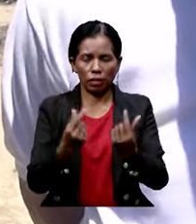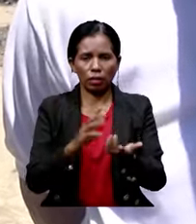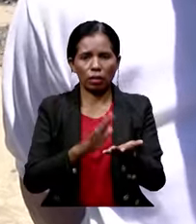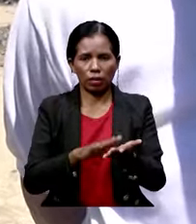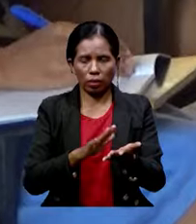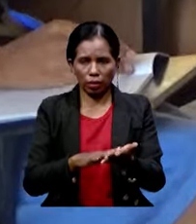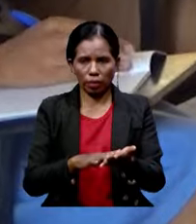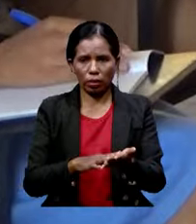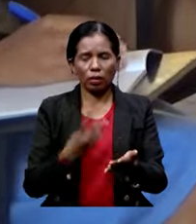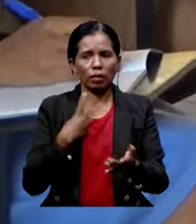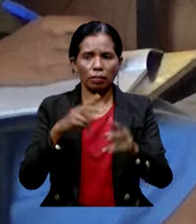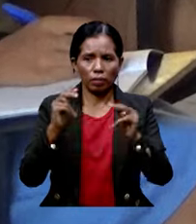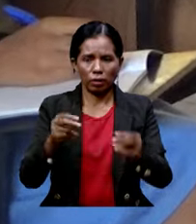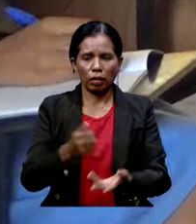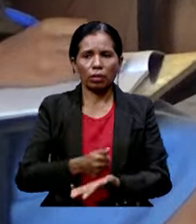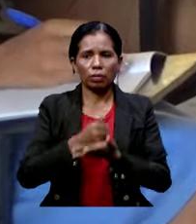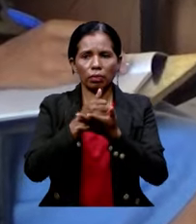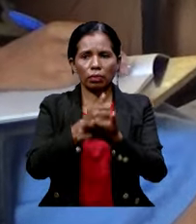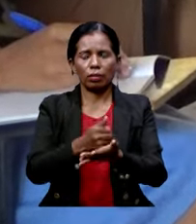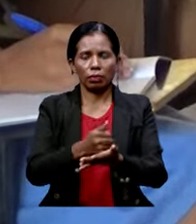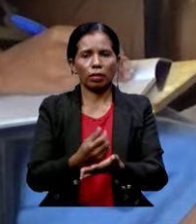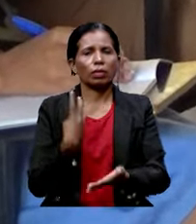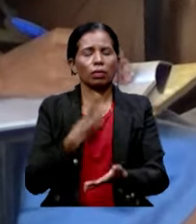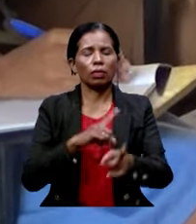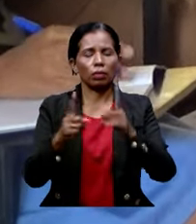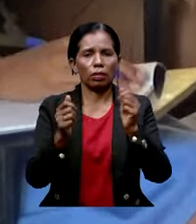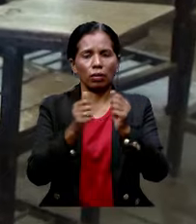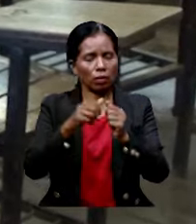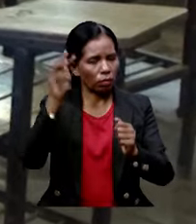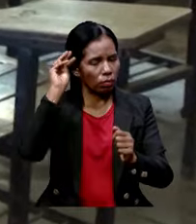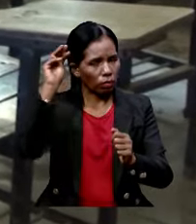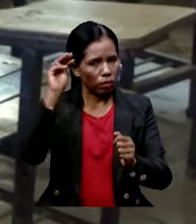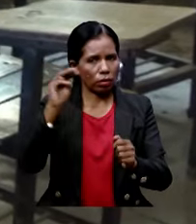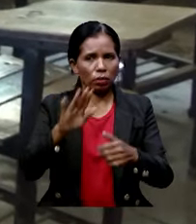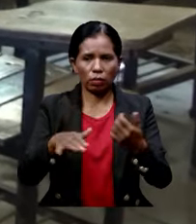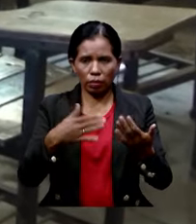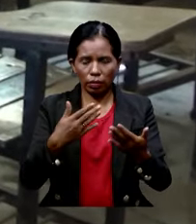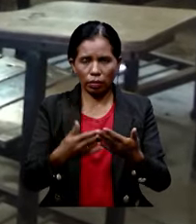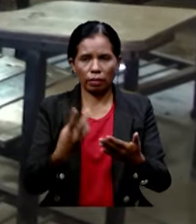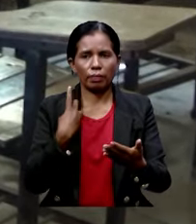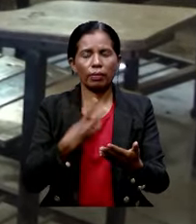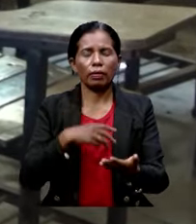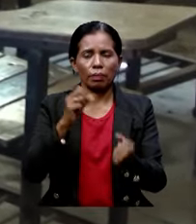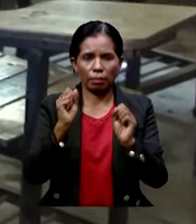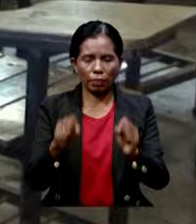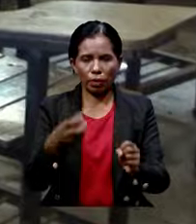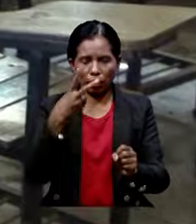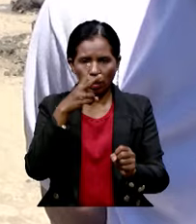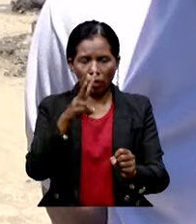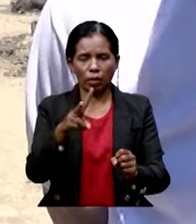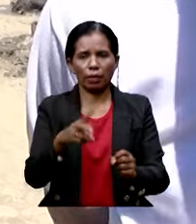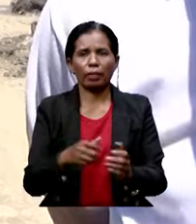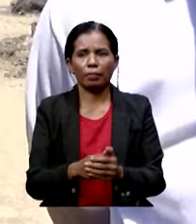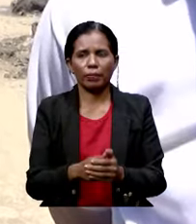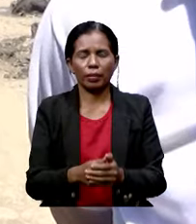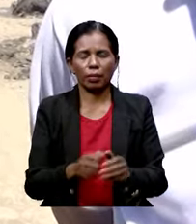persisa tama tambare e kulia ho ministeri competenti se ministra rasi ka si contatto mia para settina